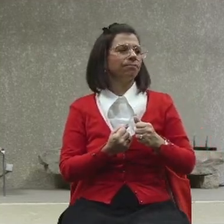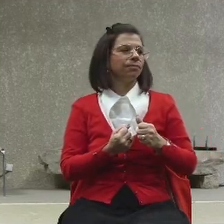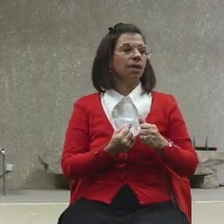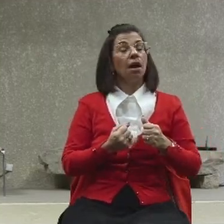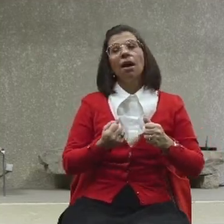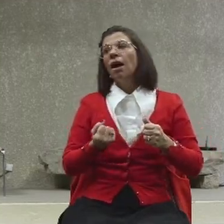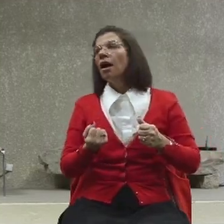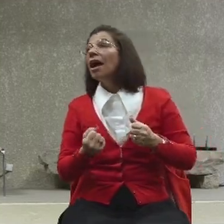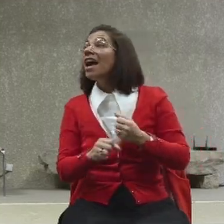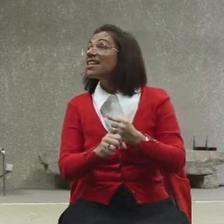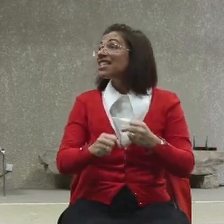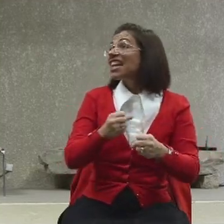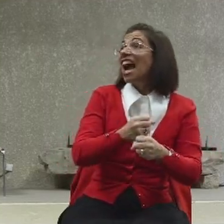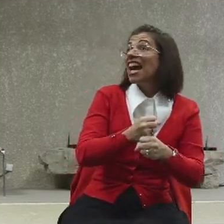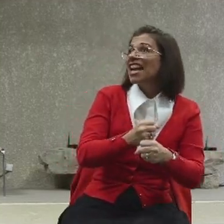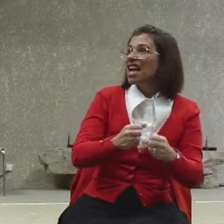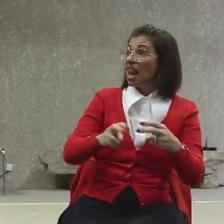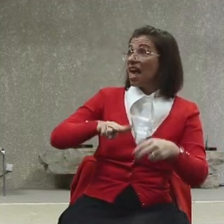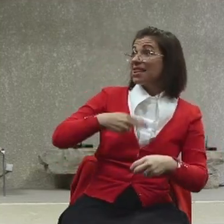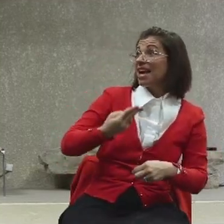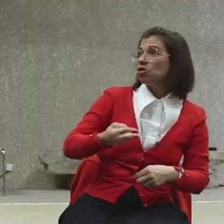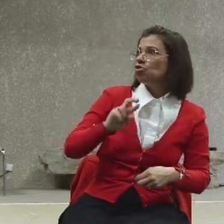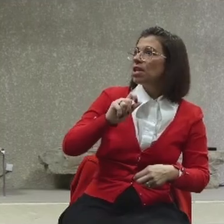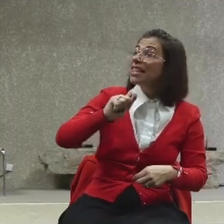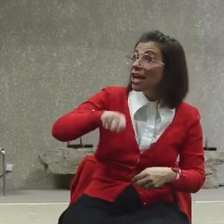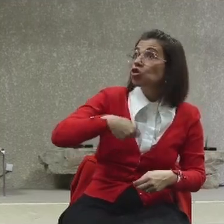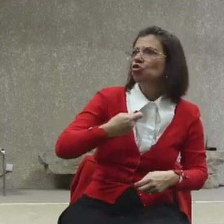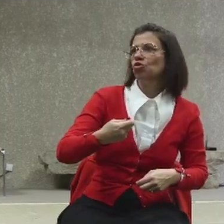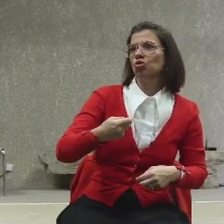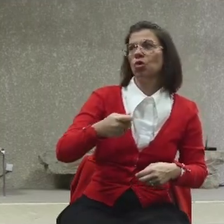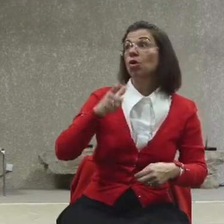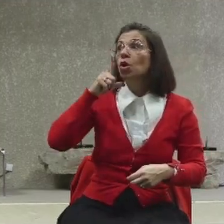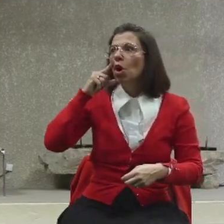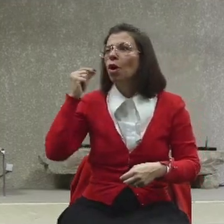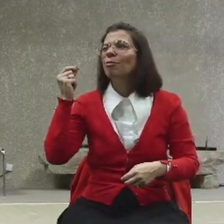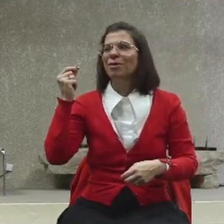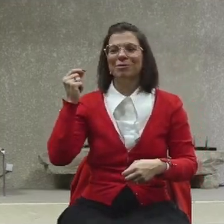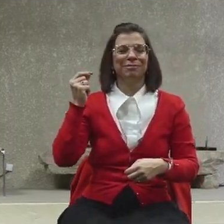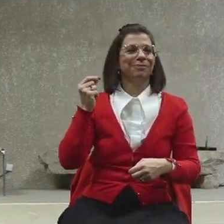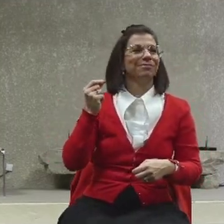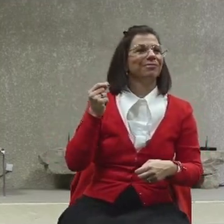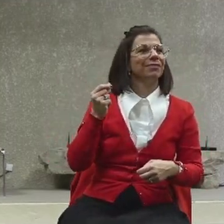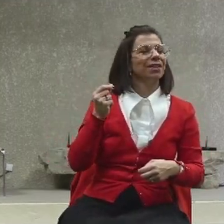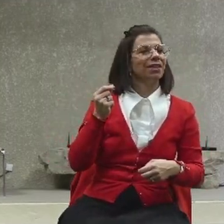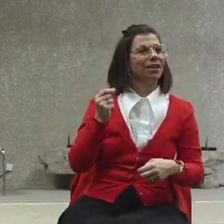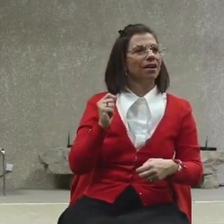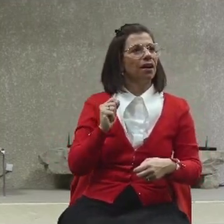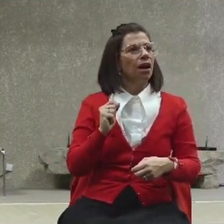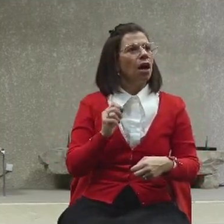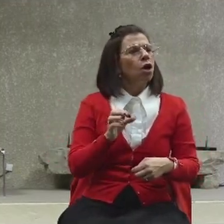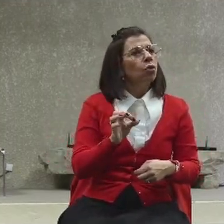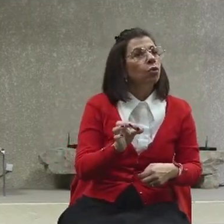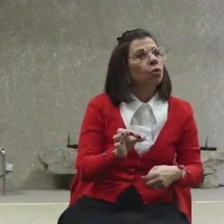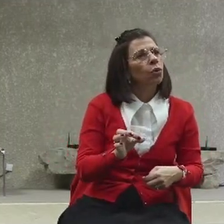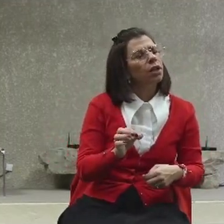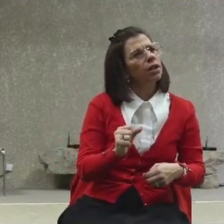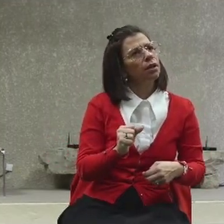composé d'âme et d'esprit, qui sont intimement liés. Je ne vais pas m'étendre là-dessus, ça serait trop